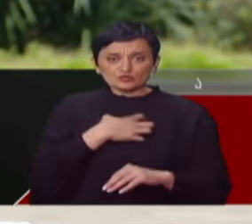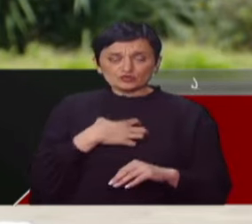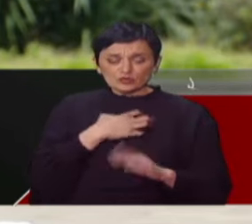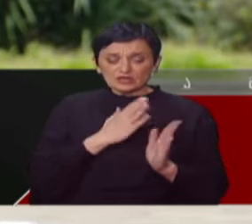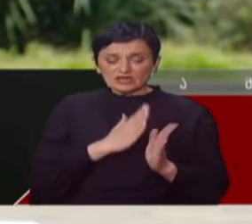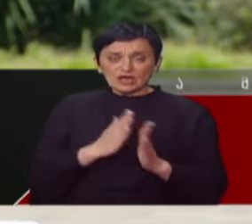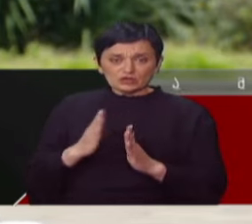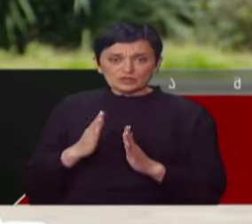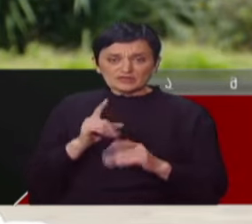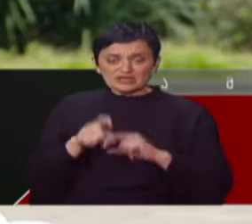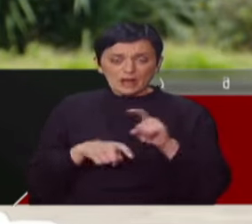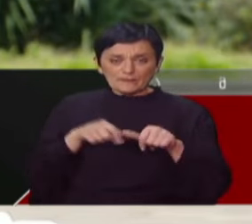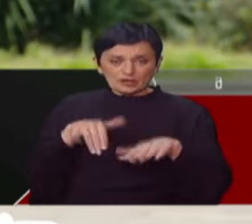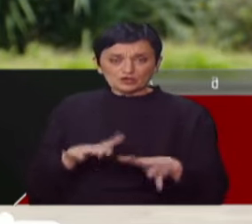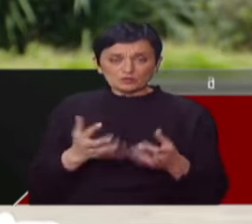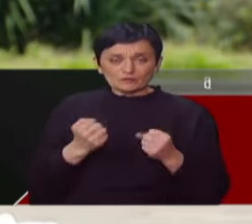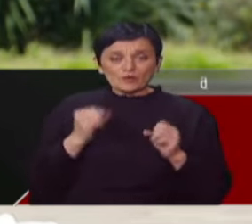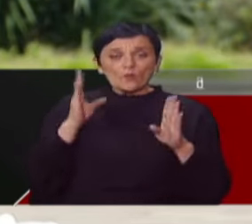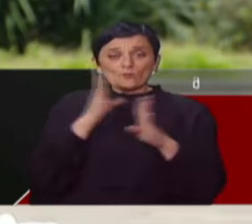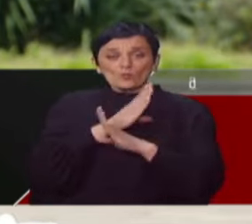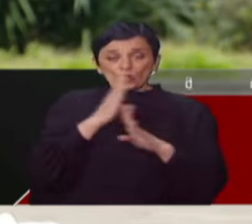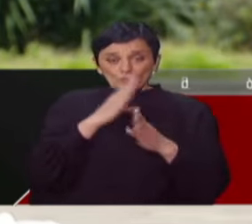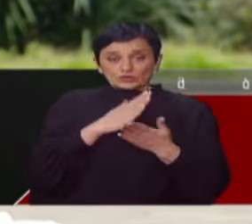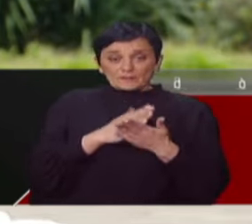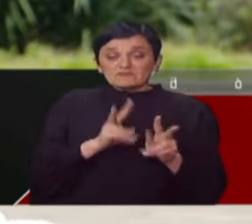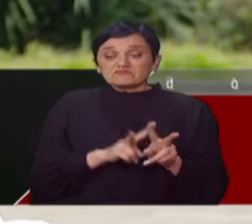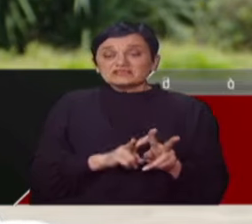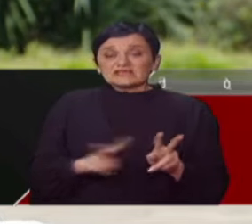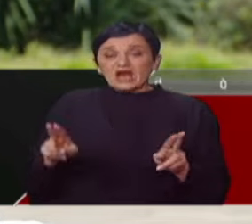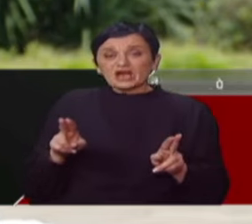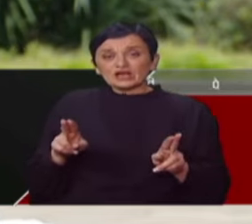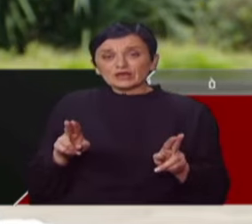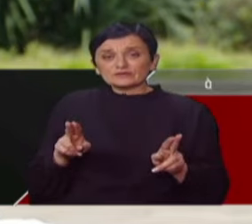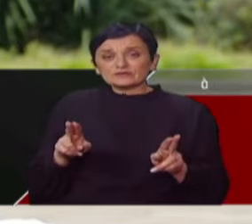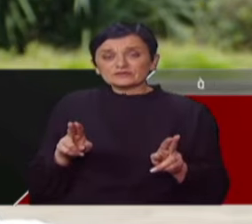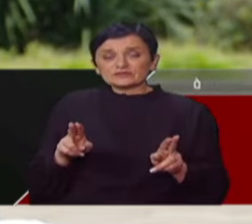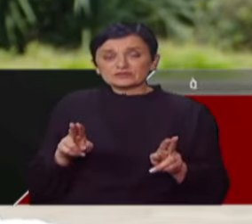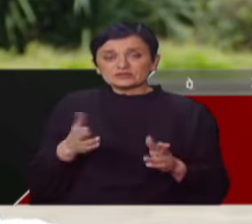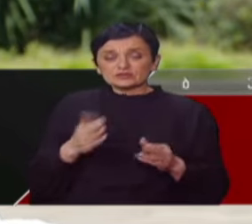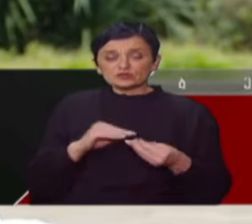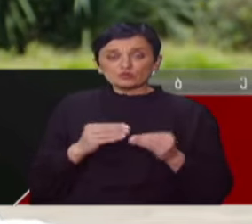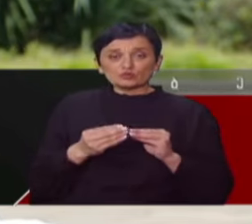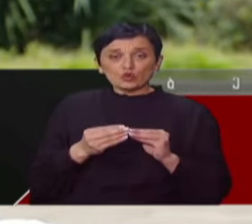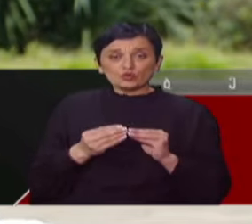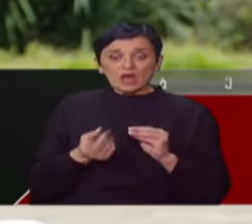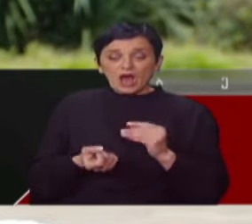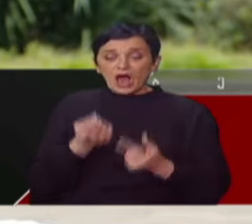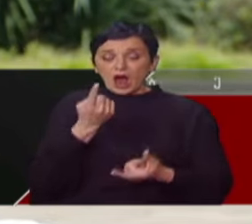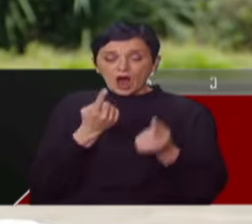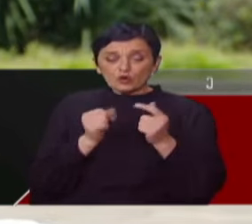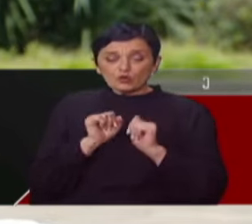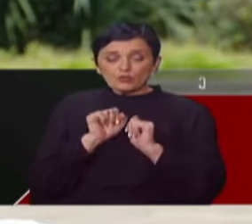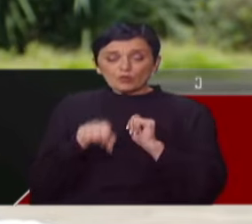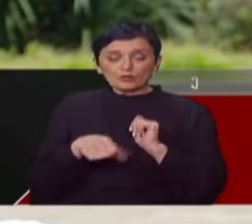მივიღოთ გადამწყვეტი ნაბიჯები. ბუნებრივია, რომ მსგავსი ტიპის ესე რომ ვთქვათ გამოწვევების აღმოფხვრაზე ჩვენ არა